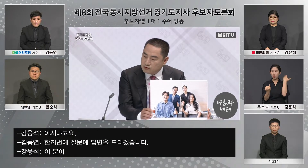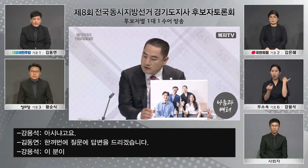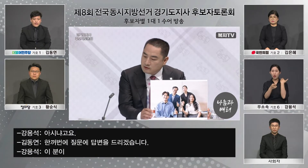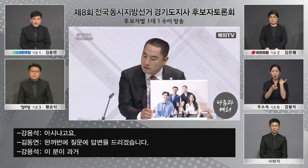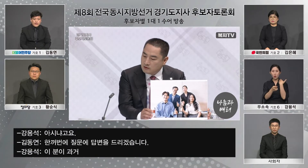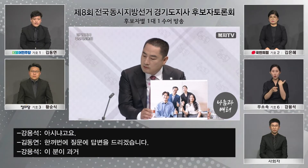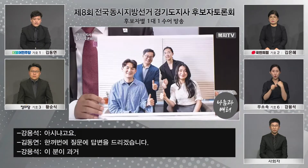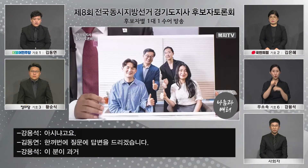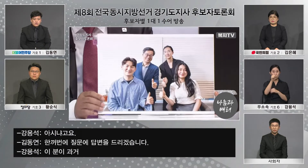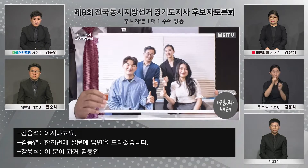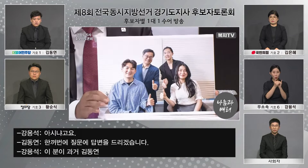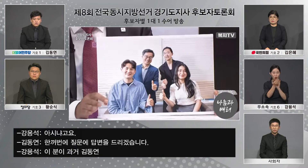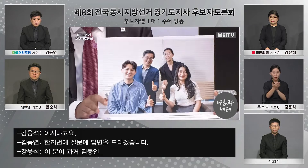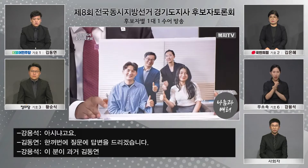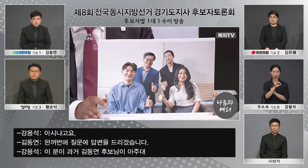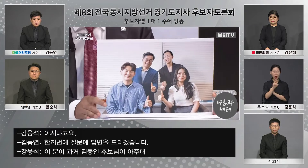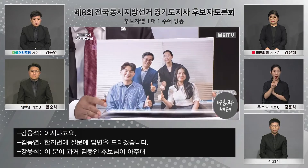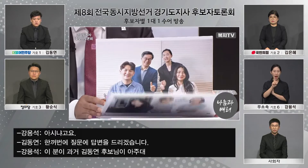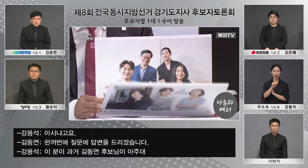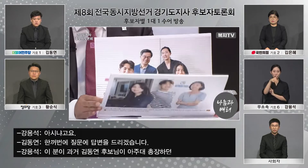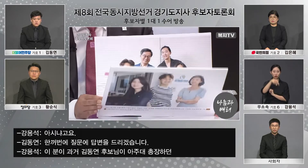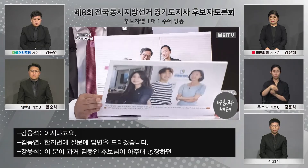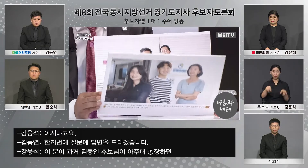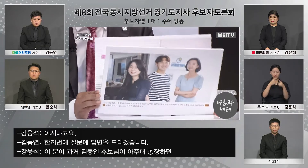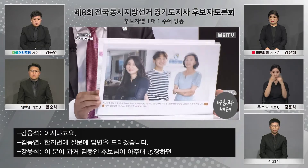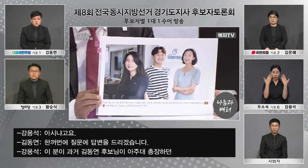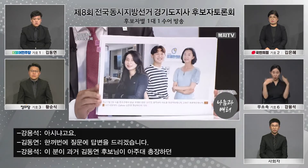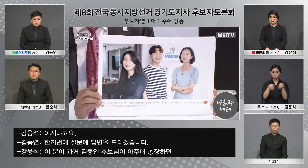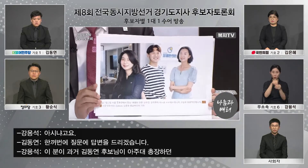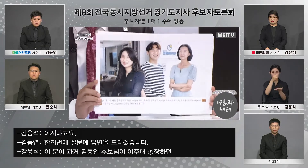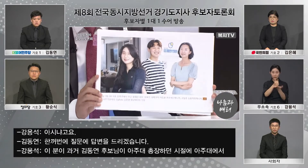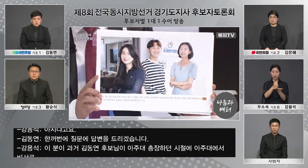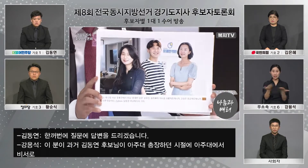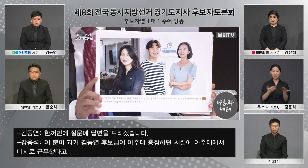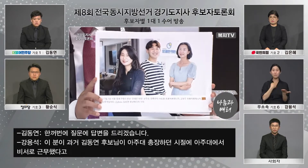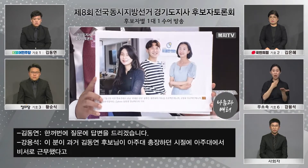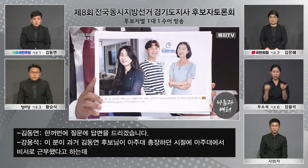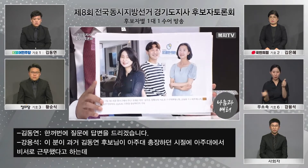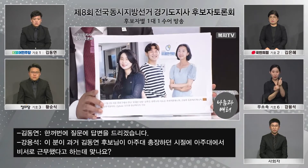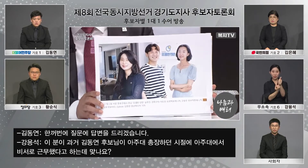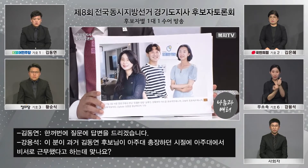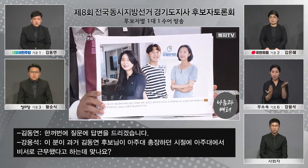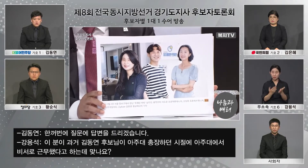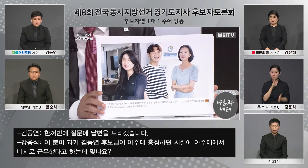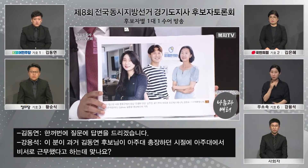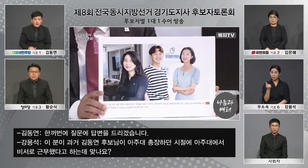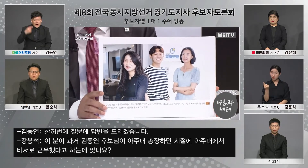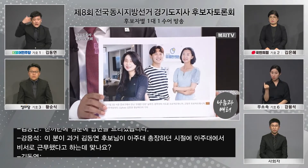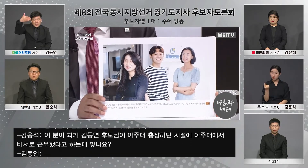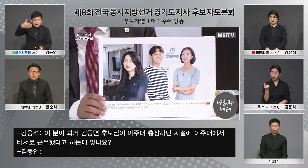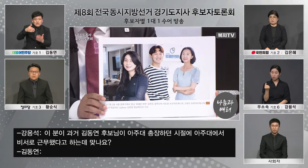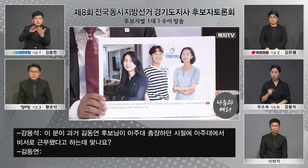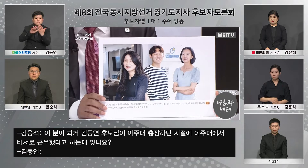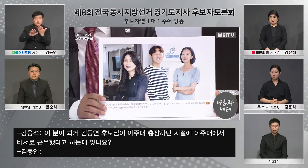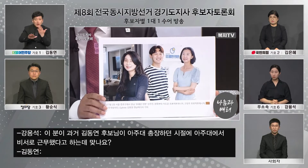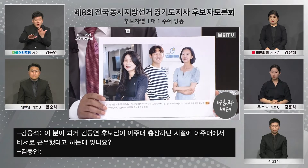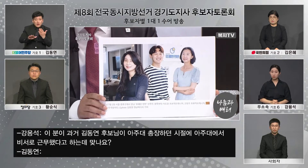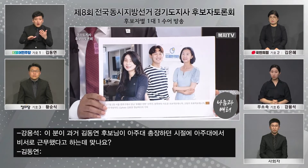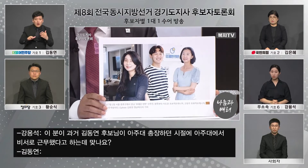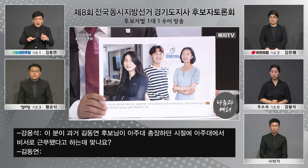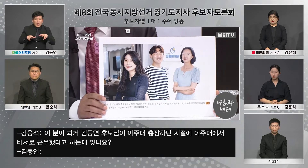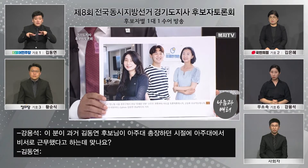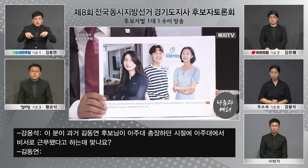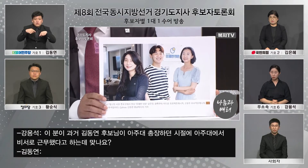시절에 아주대에서 비서로 근무했다고 하는데 맞나요? 네, 답변 쭉 드리겠습니다. 뭐 지금 정책 얘기인데 왜 이렇게 아니,